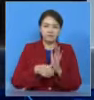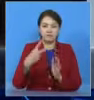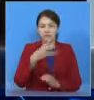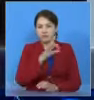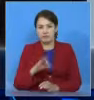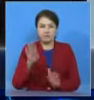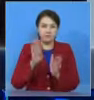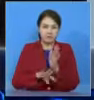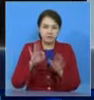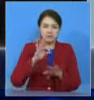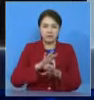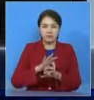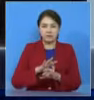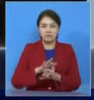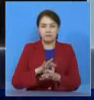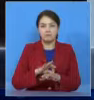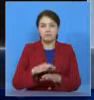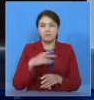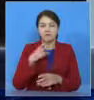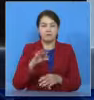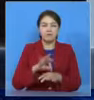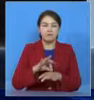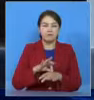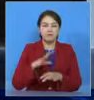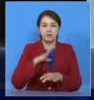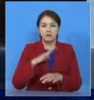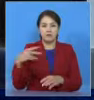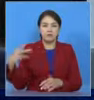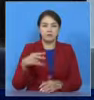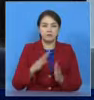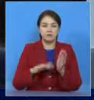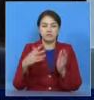26,2% бессимптомной формы заболевания. Показатель заболевания составил